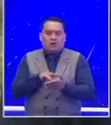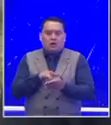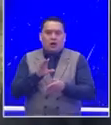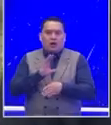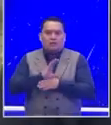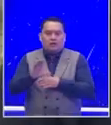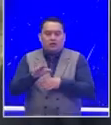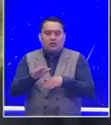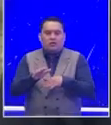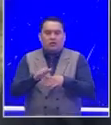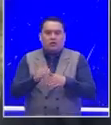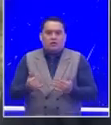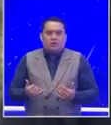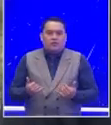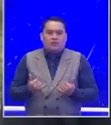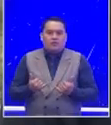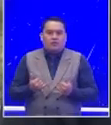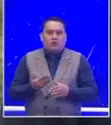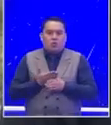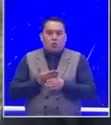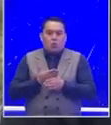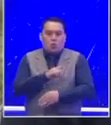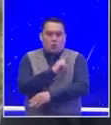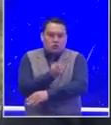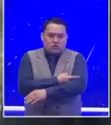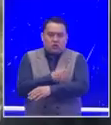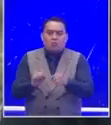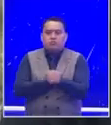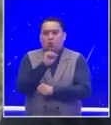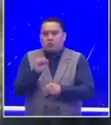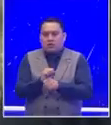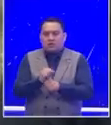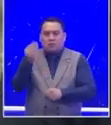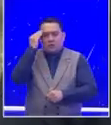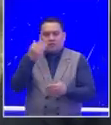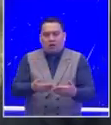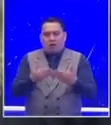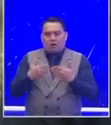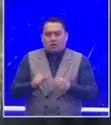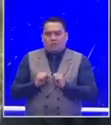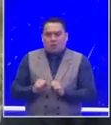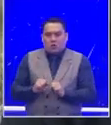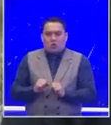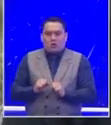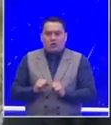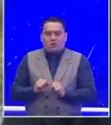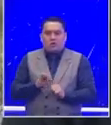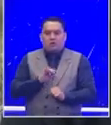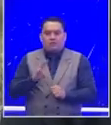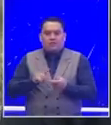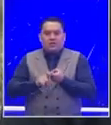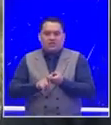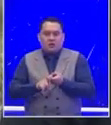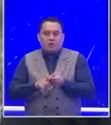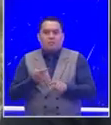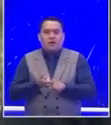во благо. Значит, у нас вокруг города сейчас были усилены меры борьбы против коронавирусной инфекции.